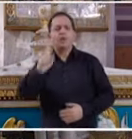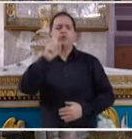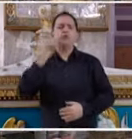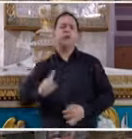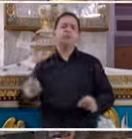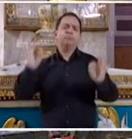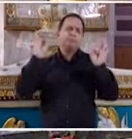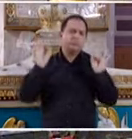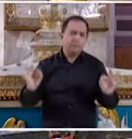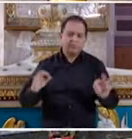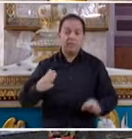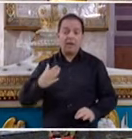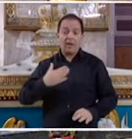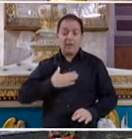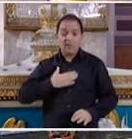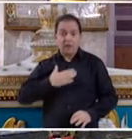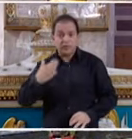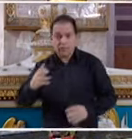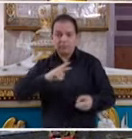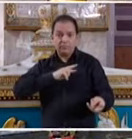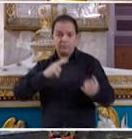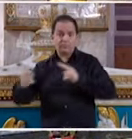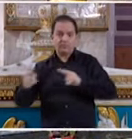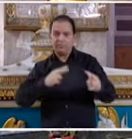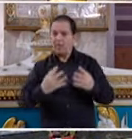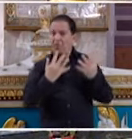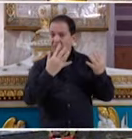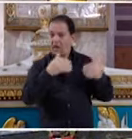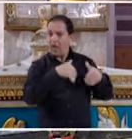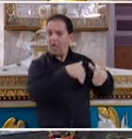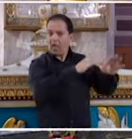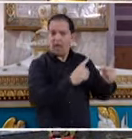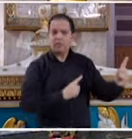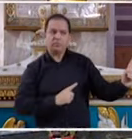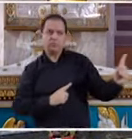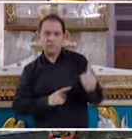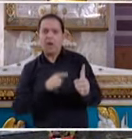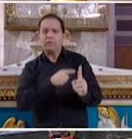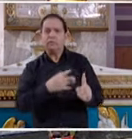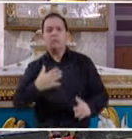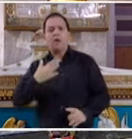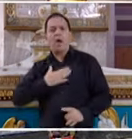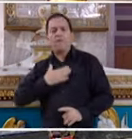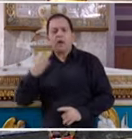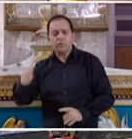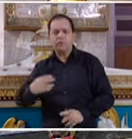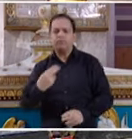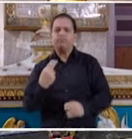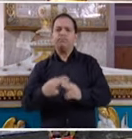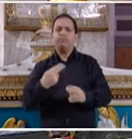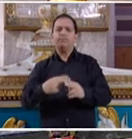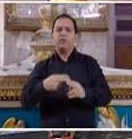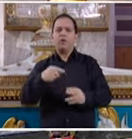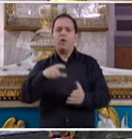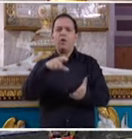Γι' αυτό και το ευχαριστώ του ενός εκ των 10 ιαθέντων λεπρών είναι το κέντρο της σημερινής κυριακάτικης μας